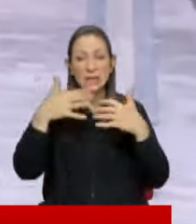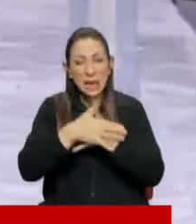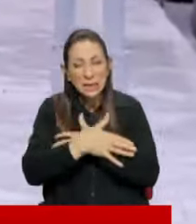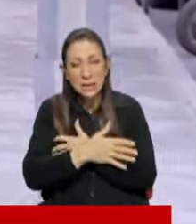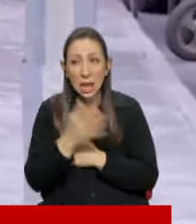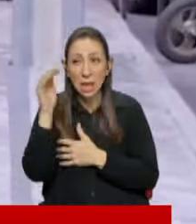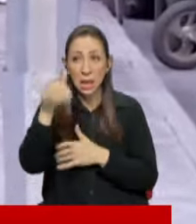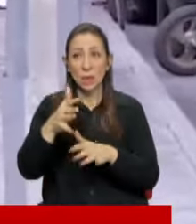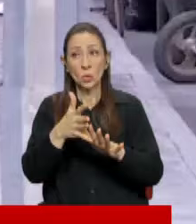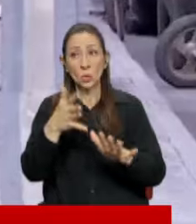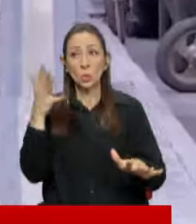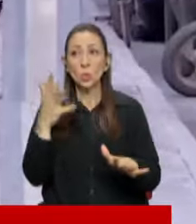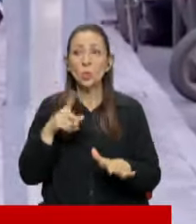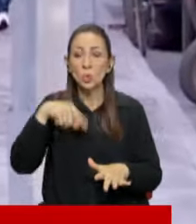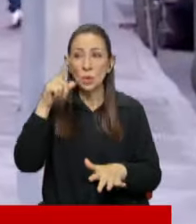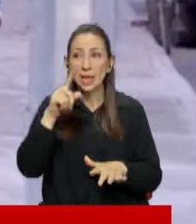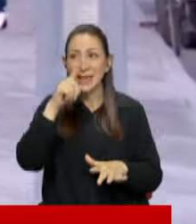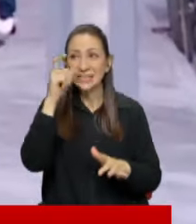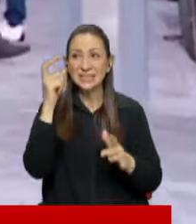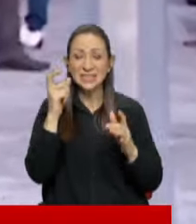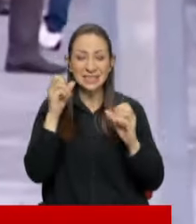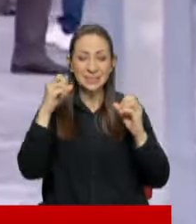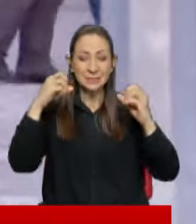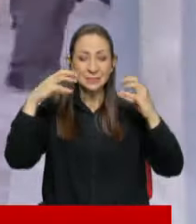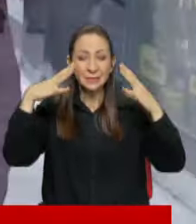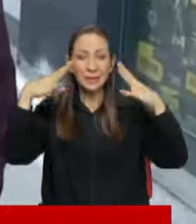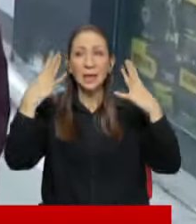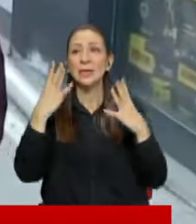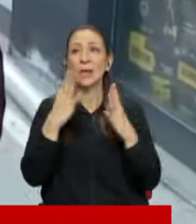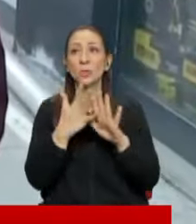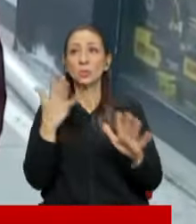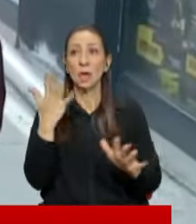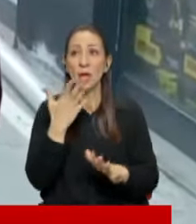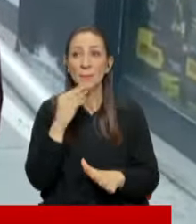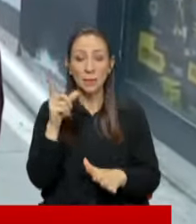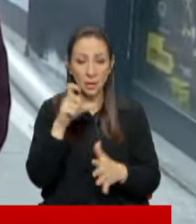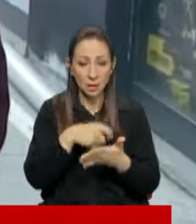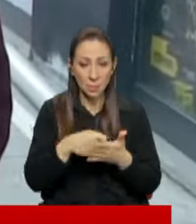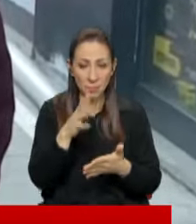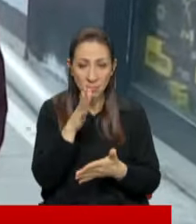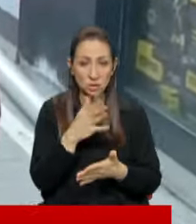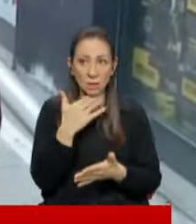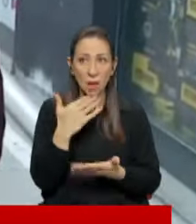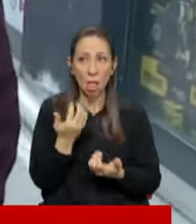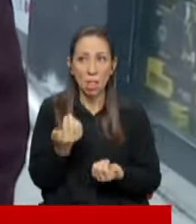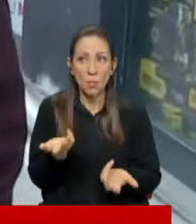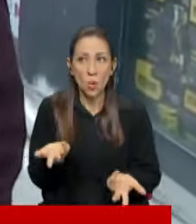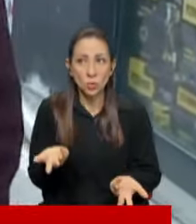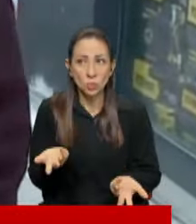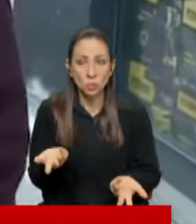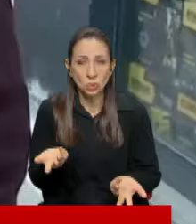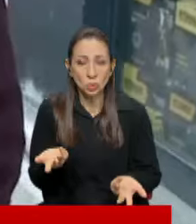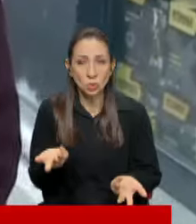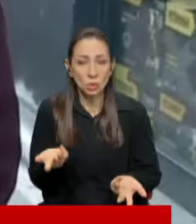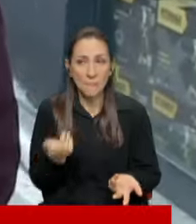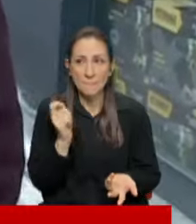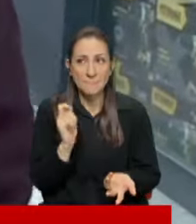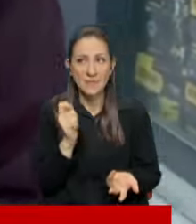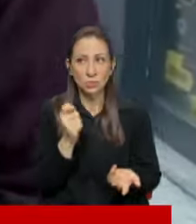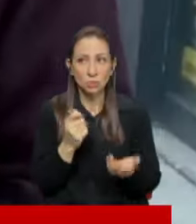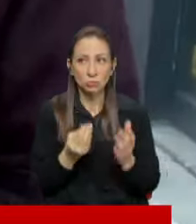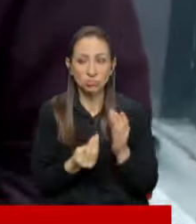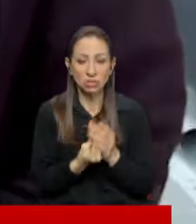karanlığında girilen kuyruk günün ilk ışıklarıyla birlikte daha da uzadı. Emekli aylığından 500 liraya et alamıyoruz dışarıdan. Mecbur